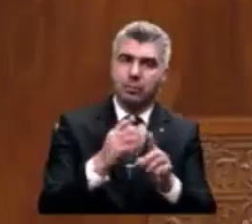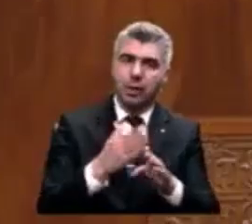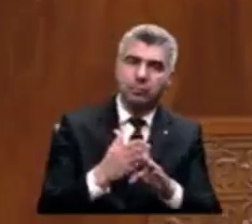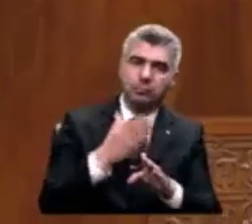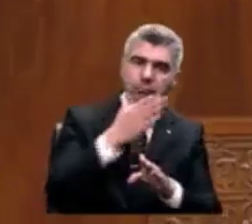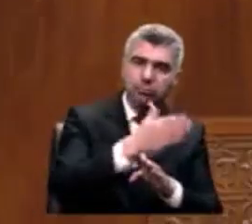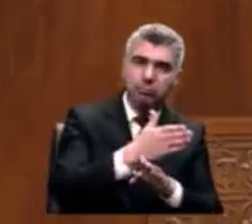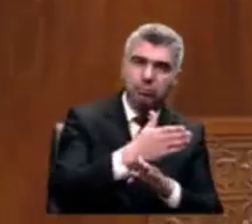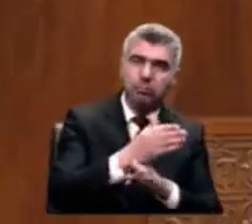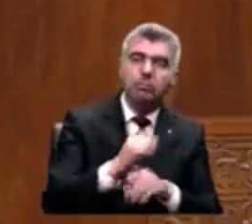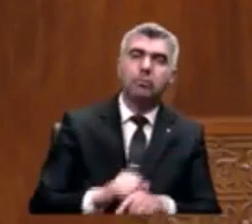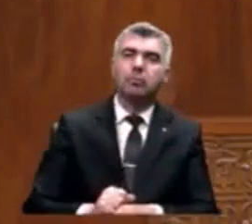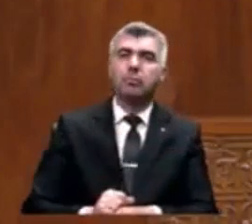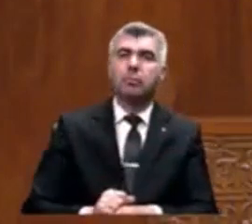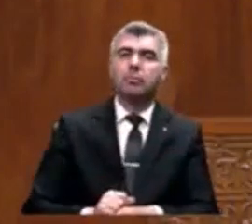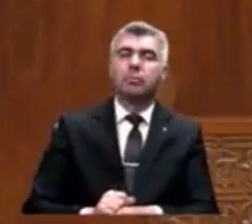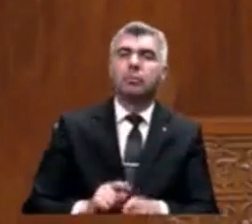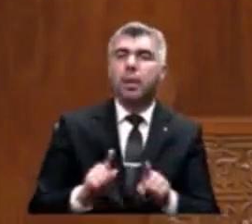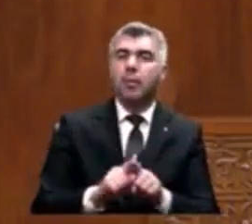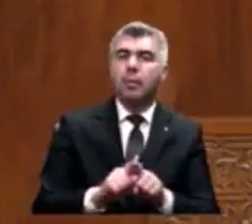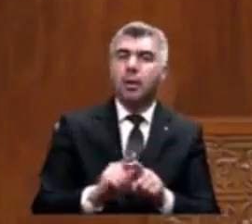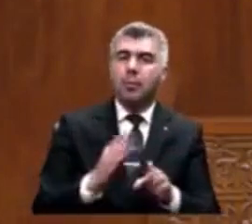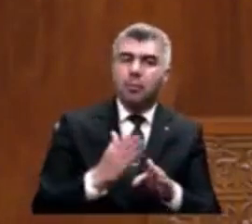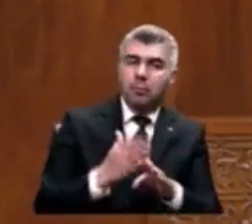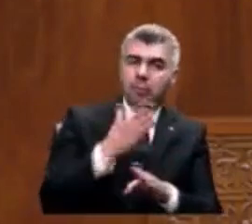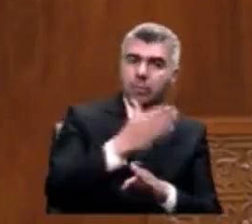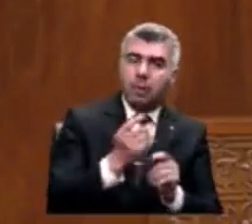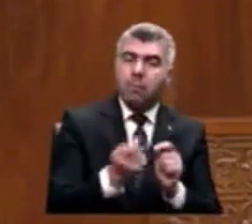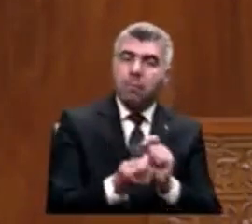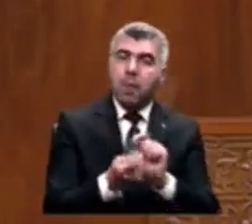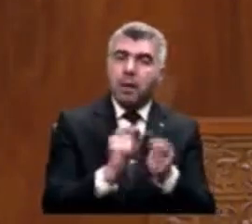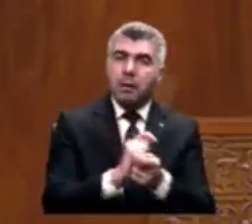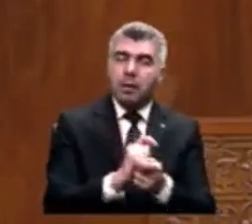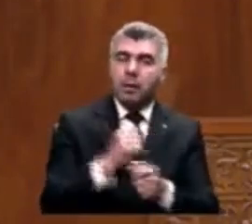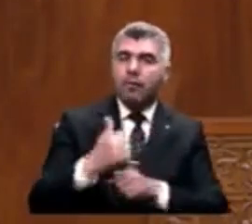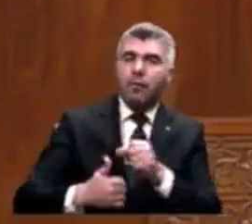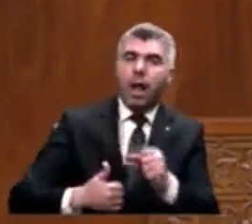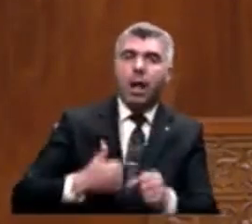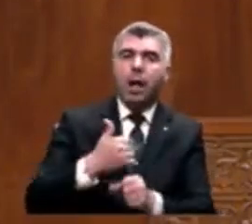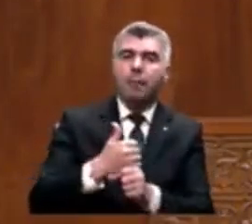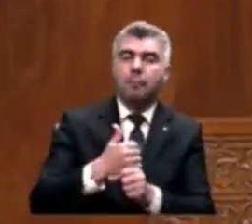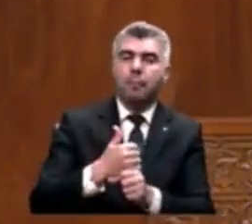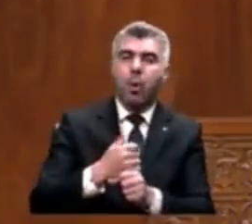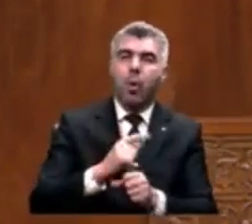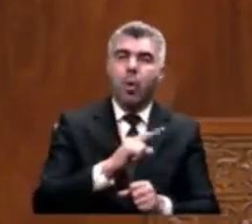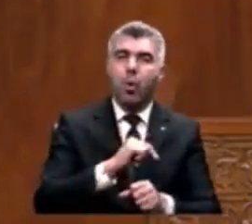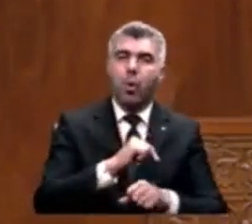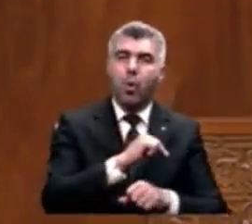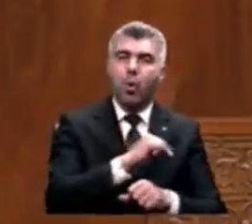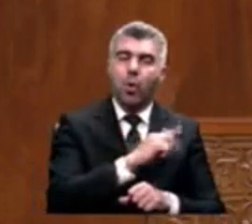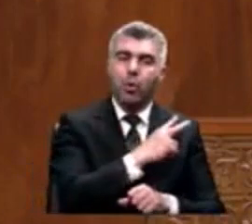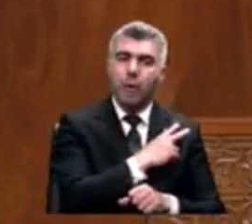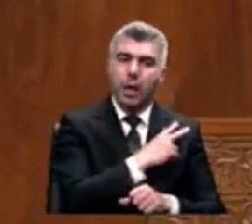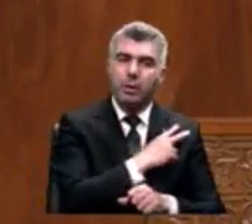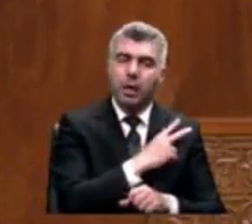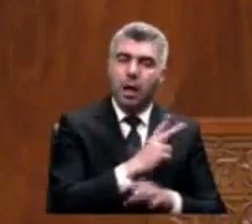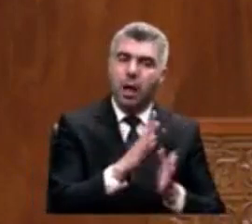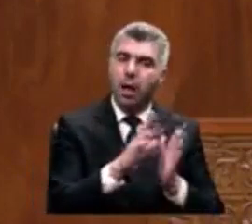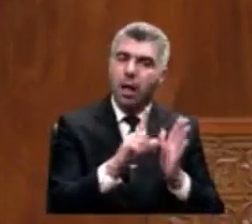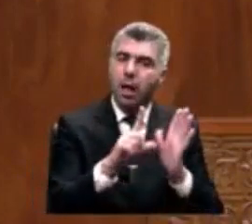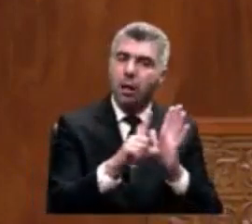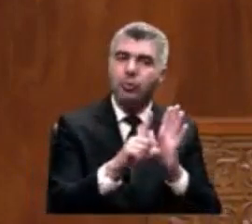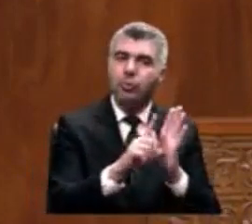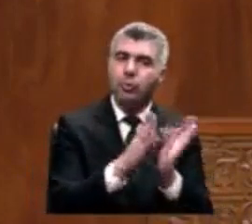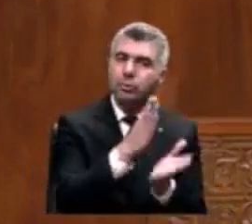ترجع حركه انتقاليه سنويه وحق الموظفين